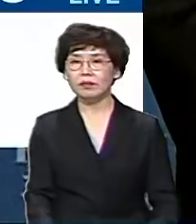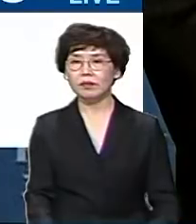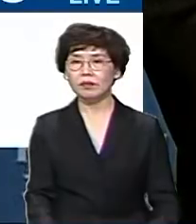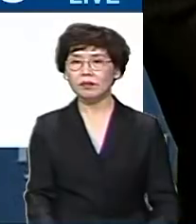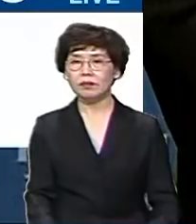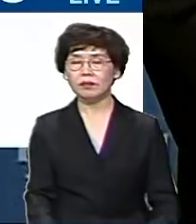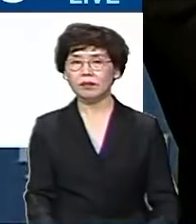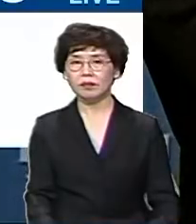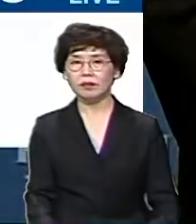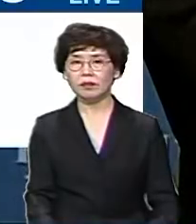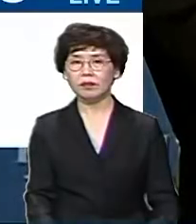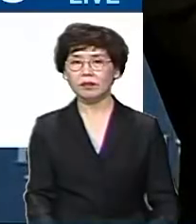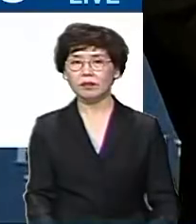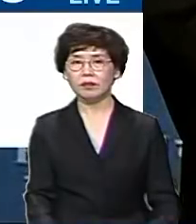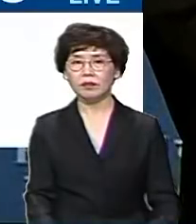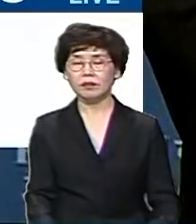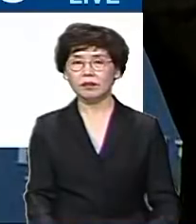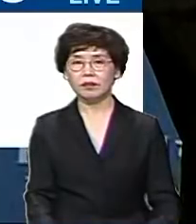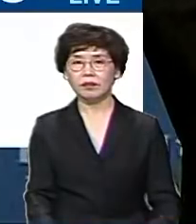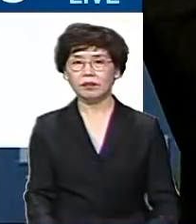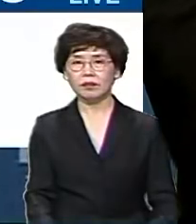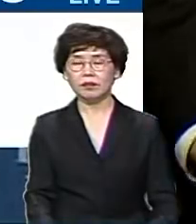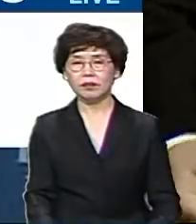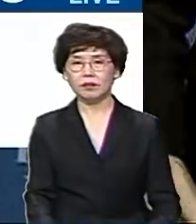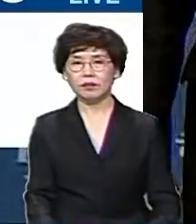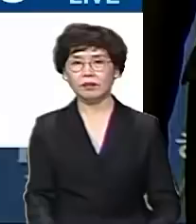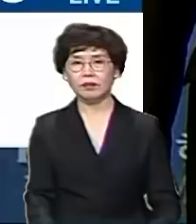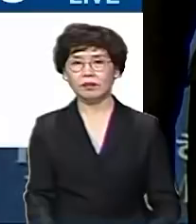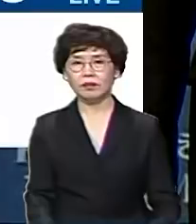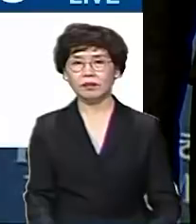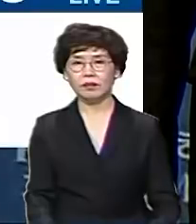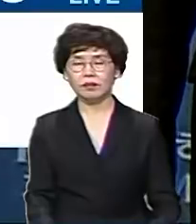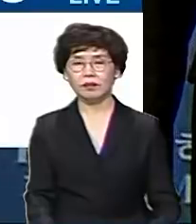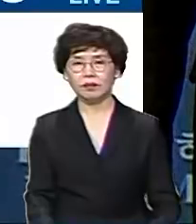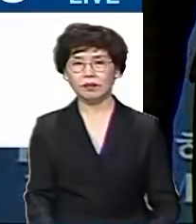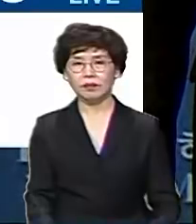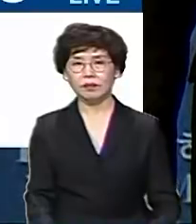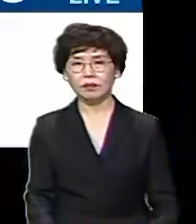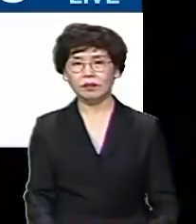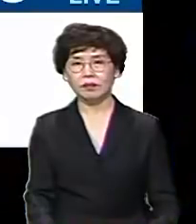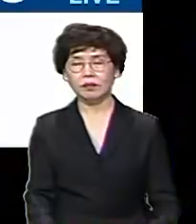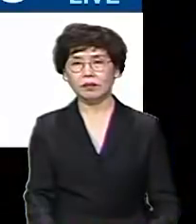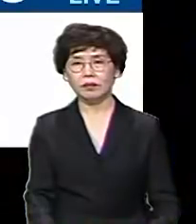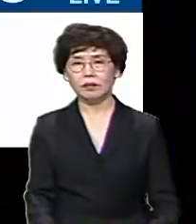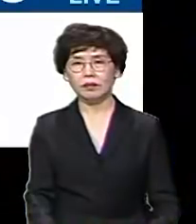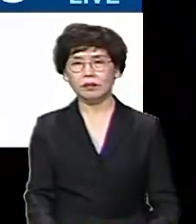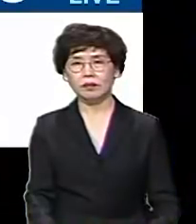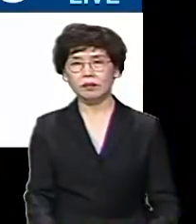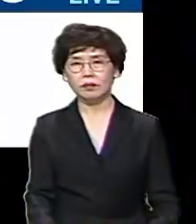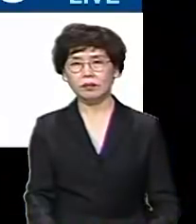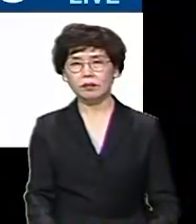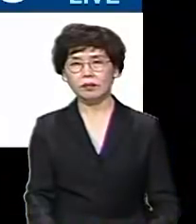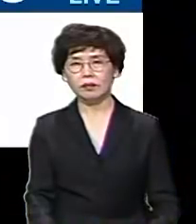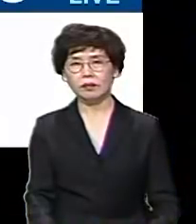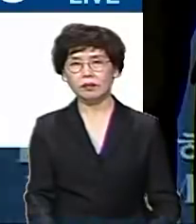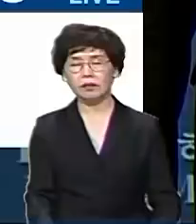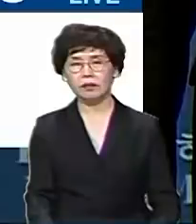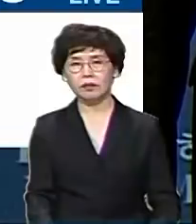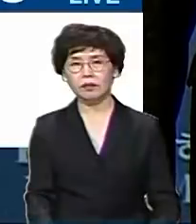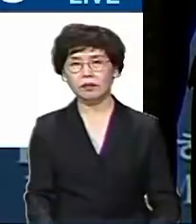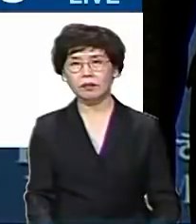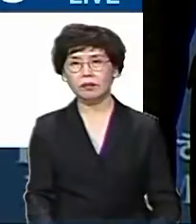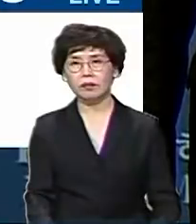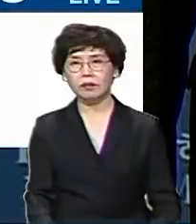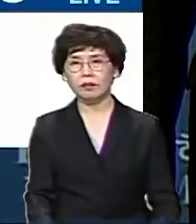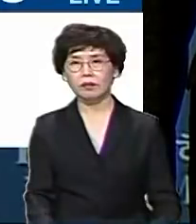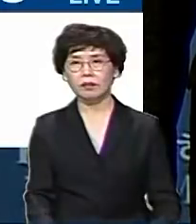tuyệt vời đối với nhân dân Việt Nam. Những công việc, những điều những họ đã đạt được, những cải cách kinh tế những lần đấy. We're in Hanoi. It's an incredible